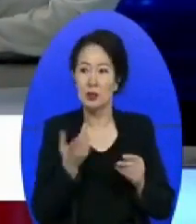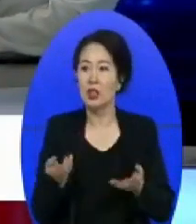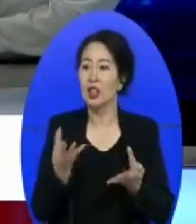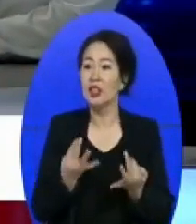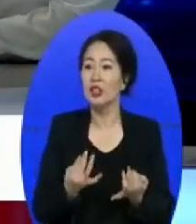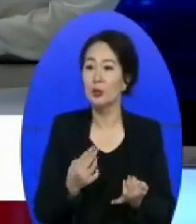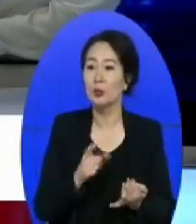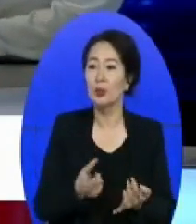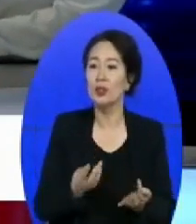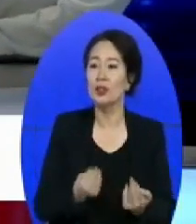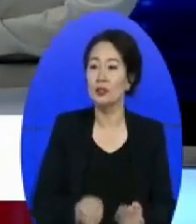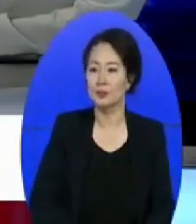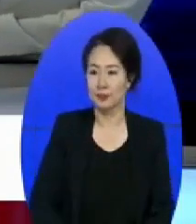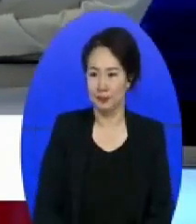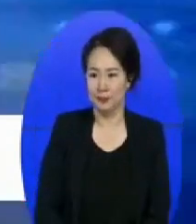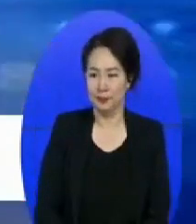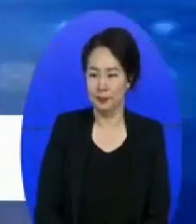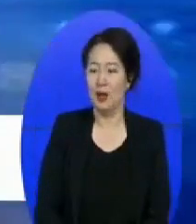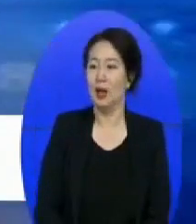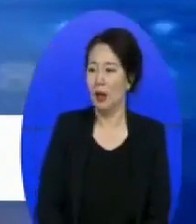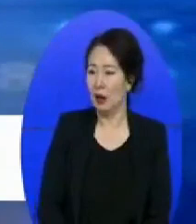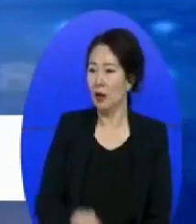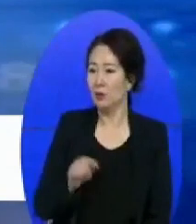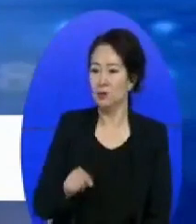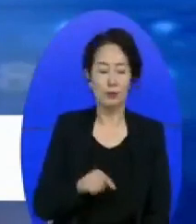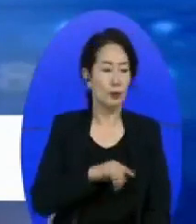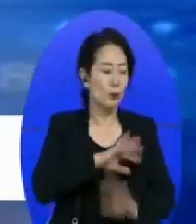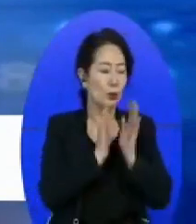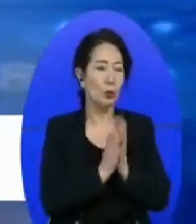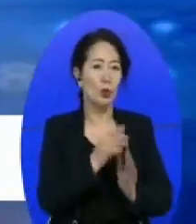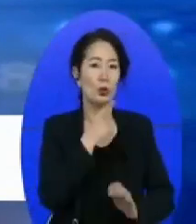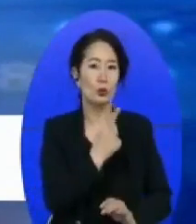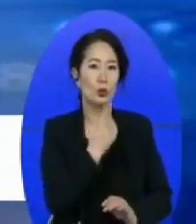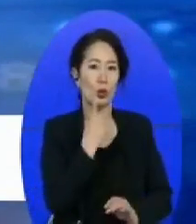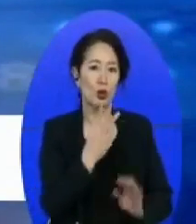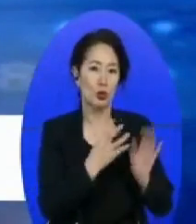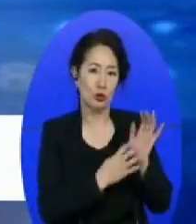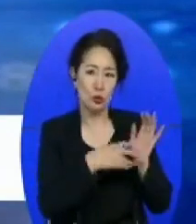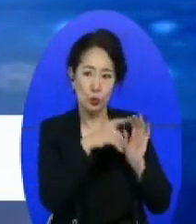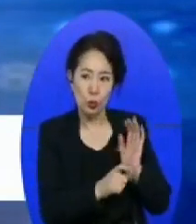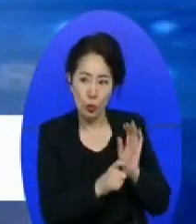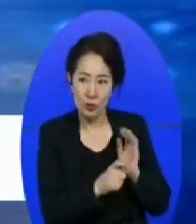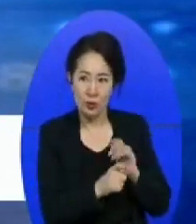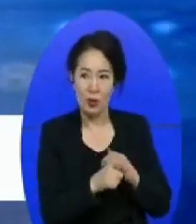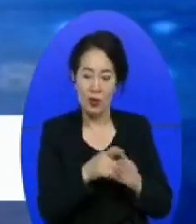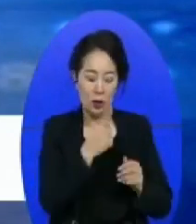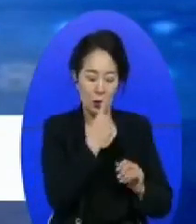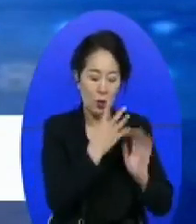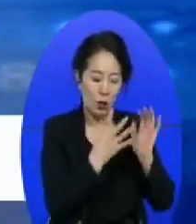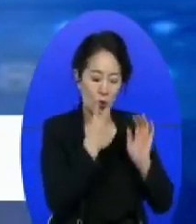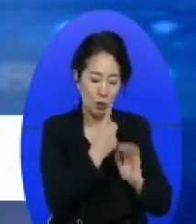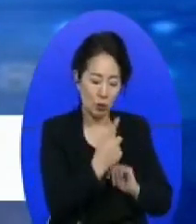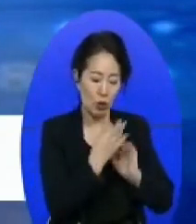тохиолдлууд хід байна вэ? За, нийт 129 голомттой бүсэс ирсэн, 129 агарын хүлгийн